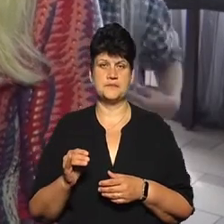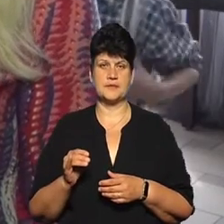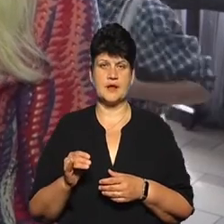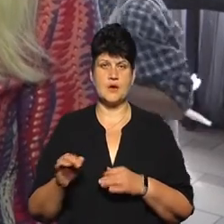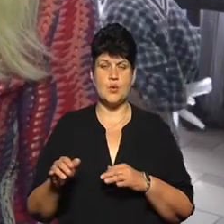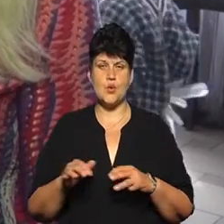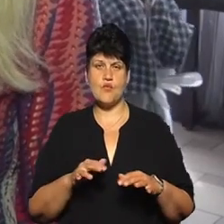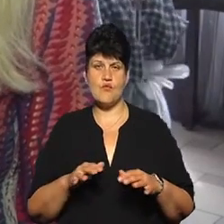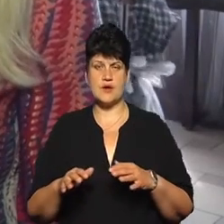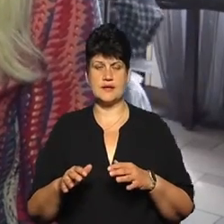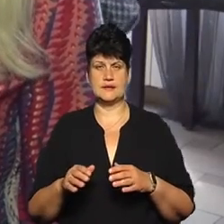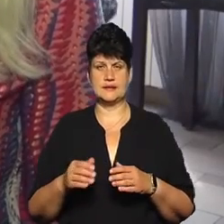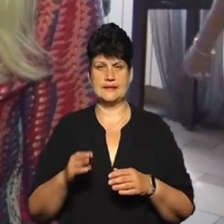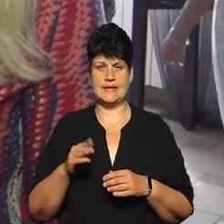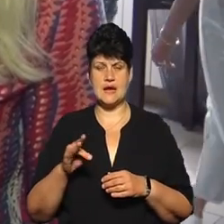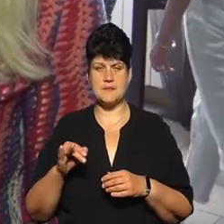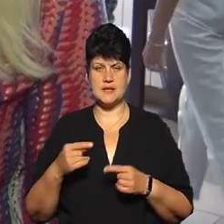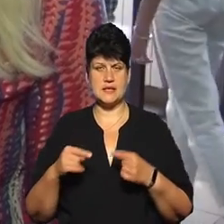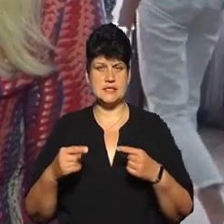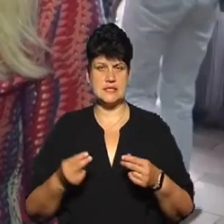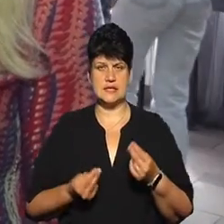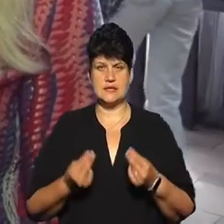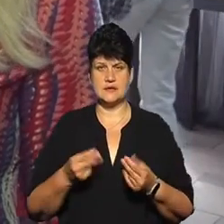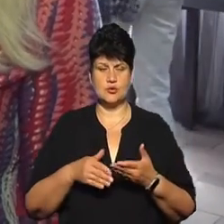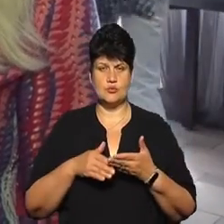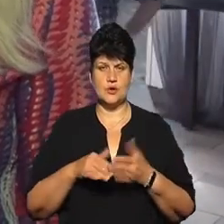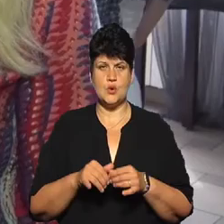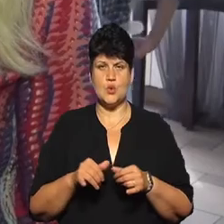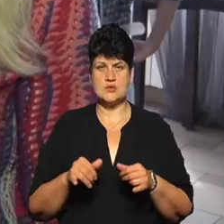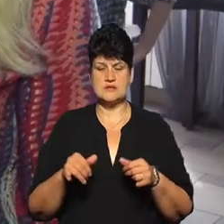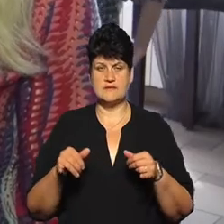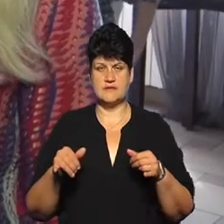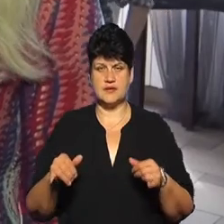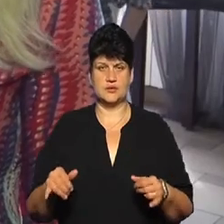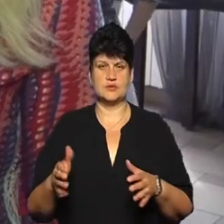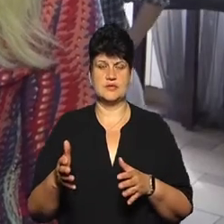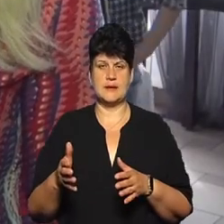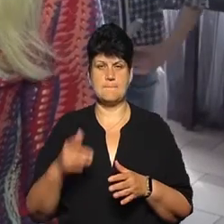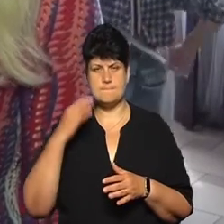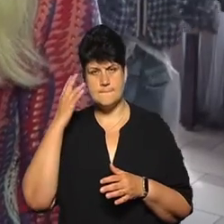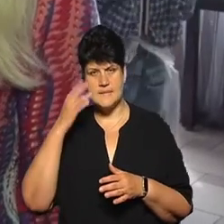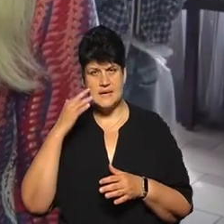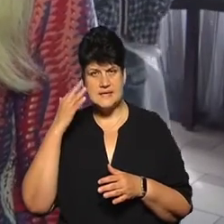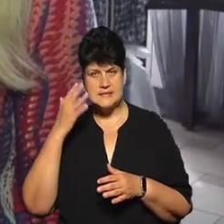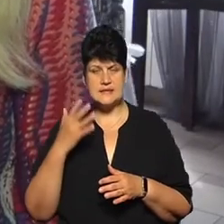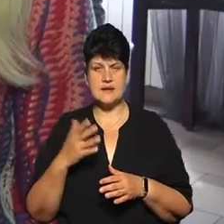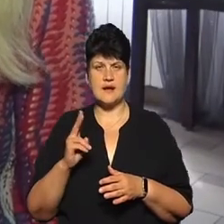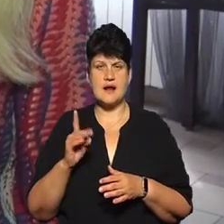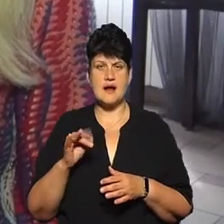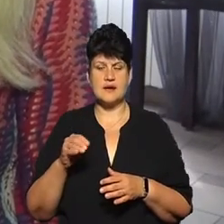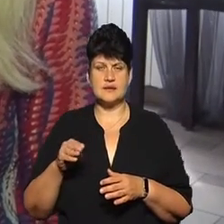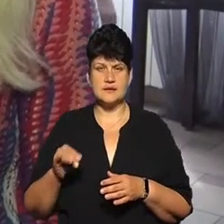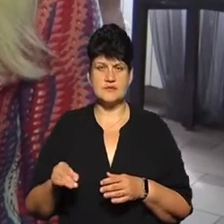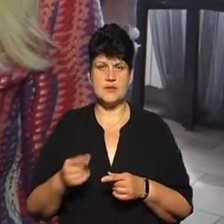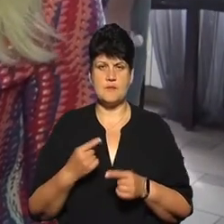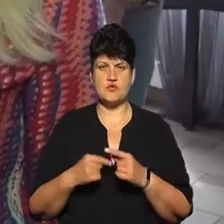терапії та також різних ігор, які допомагали розвинути фантазію, мислення, креативність і, власне, повертали